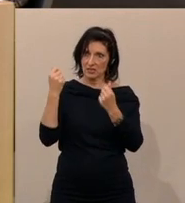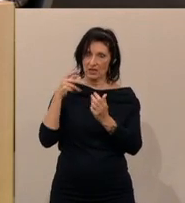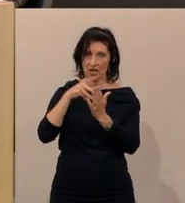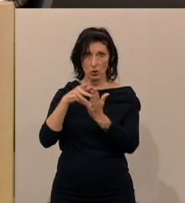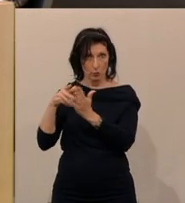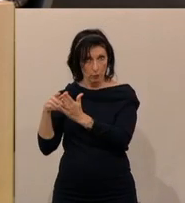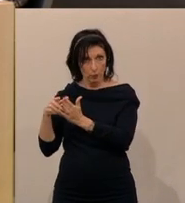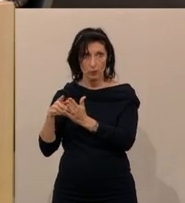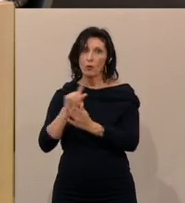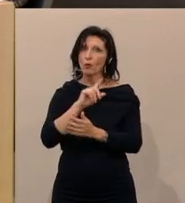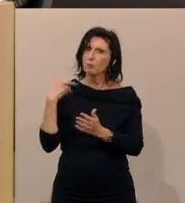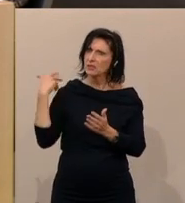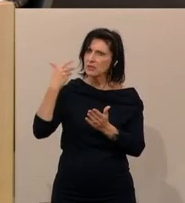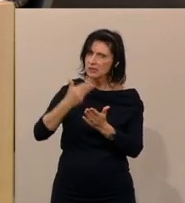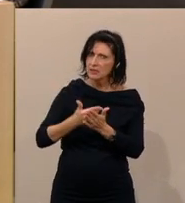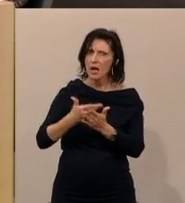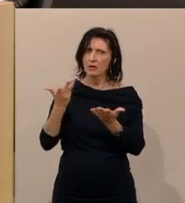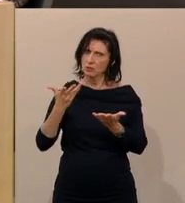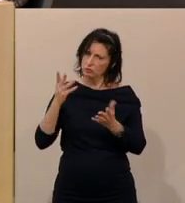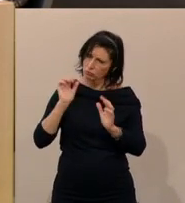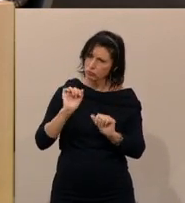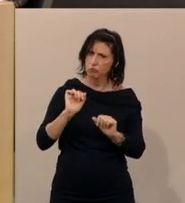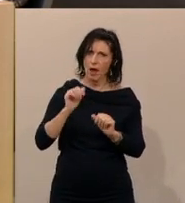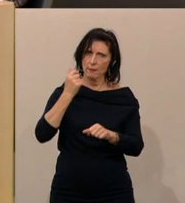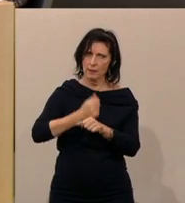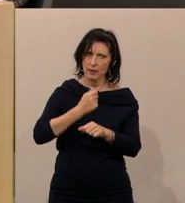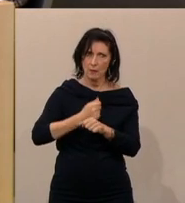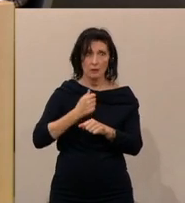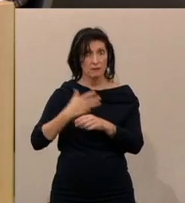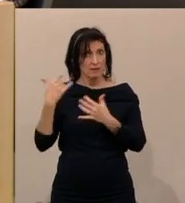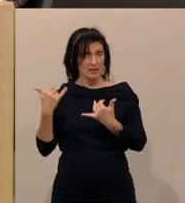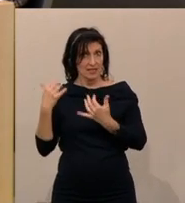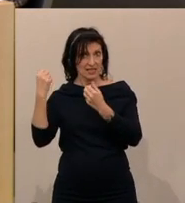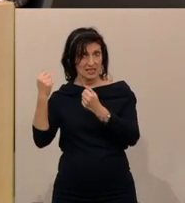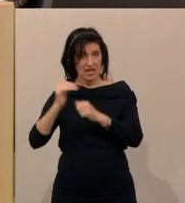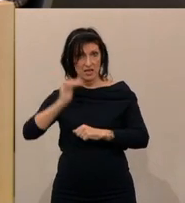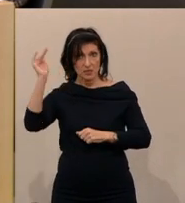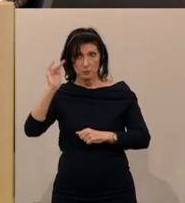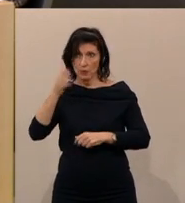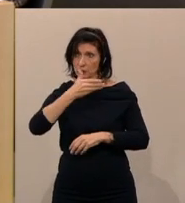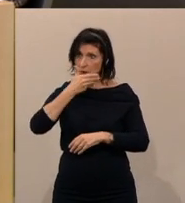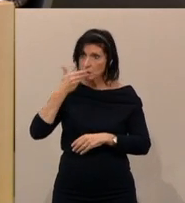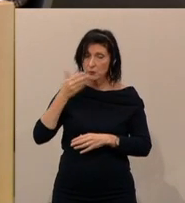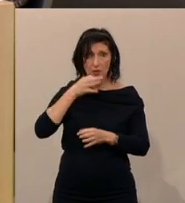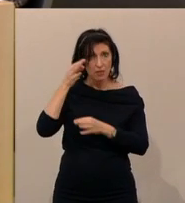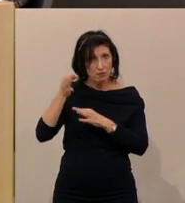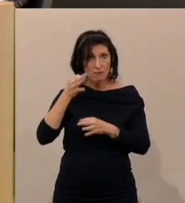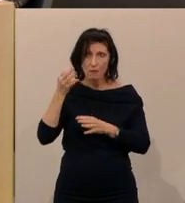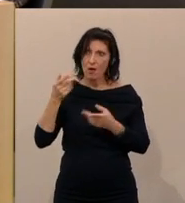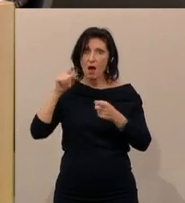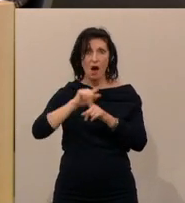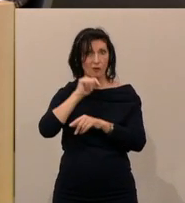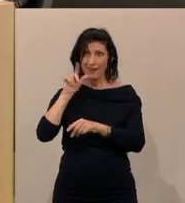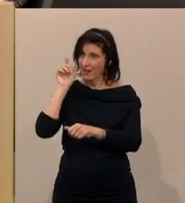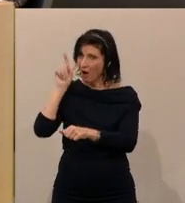Sicherheitsüberprüfung entgegen bisheriger eingespielter Gepflogenheiten die zuständige Sicherheitsbehörde weder eine Information, geschweige denn einen Auftrag